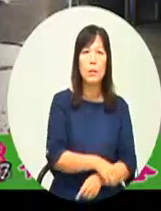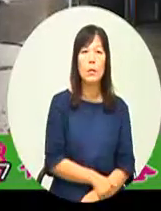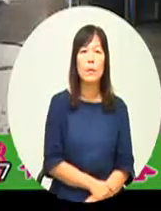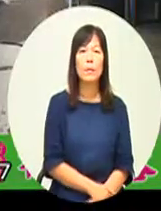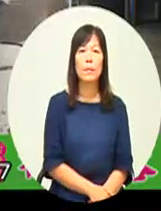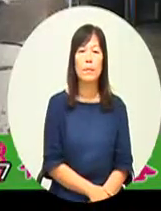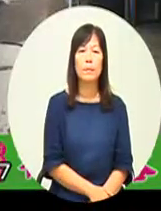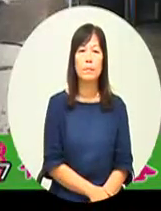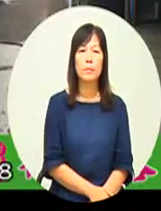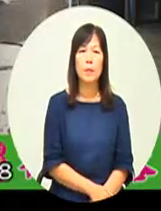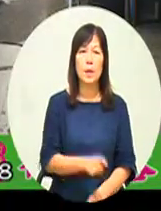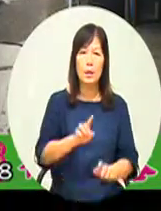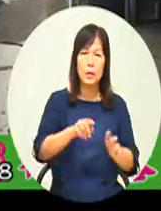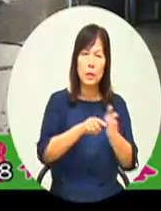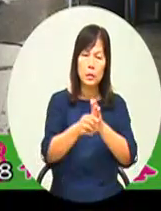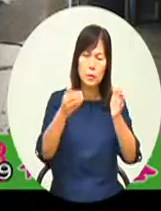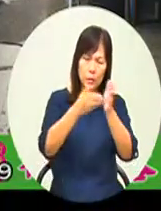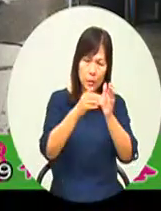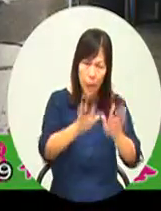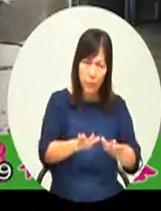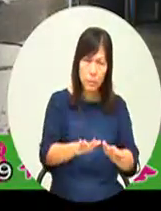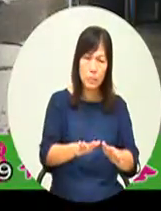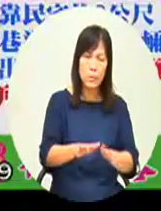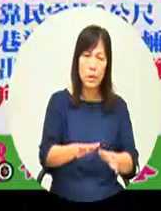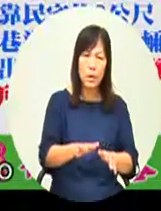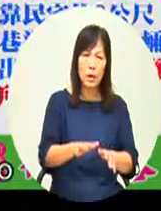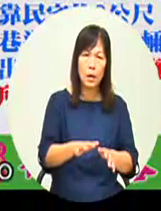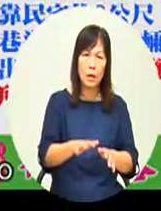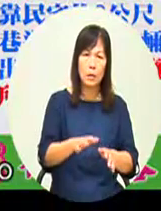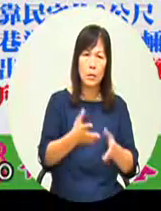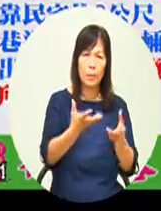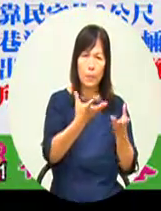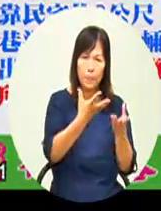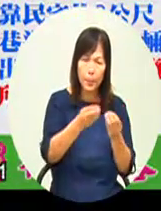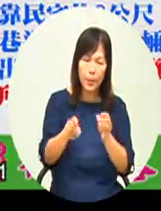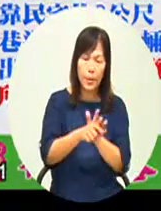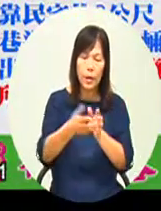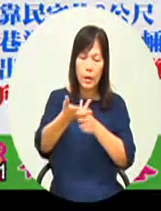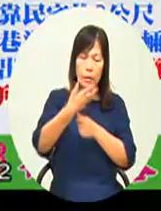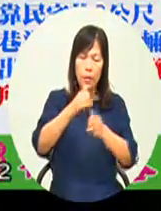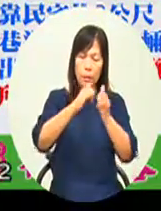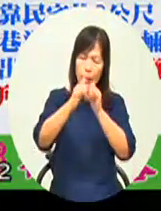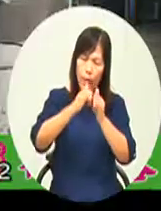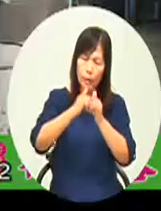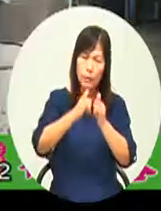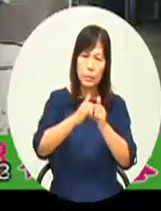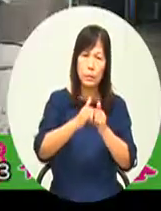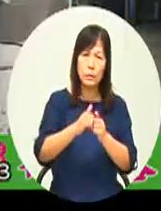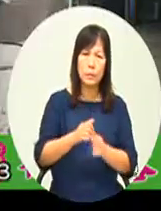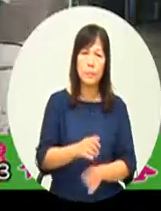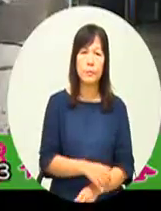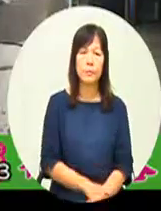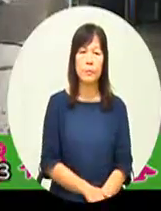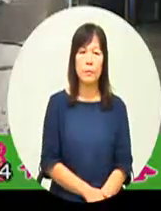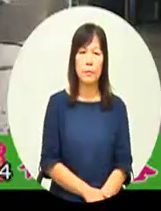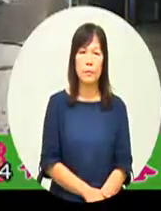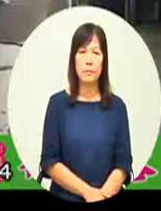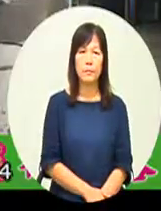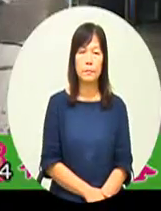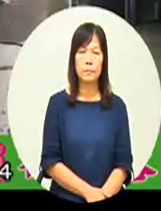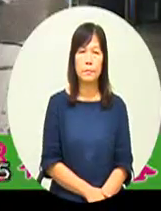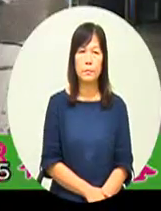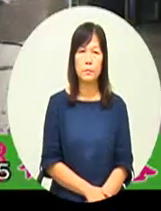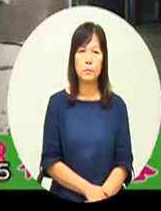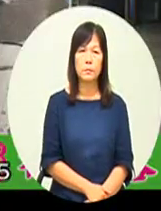为什么到现在一直都没有办法让我们的市民朋友来回到画面？